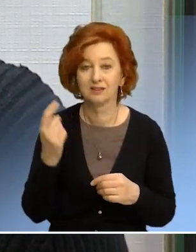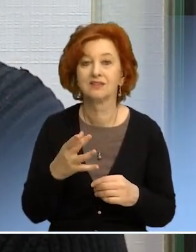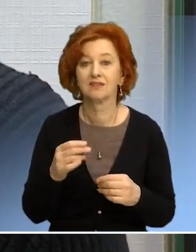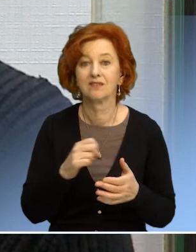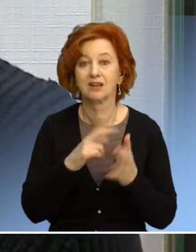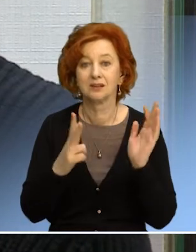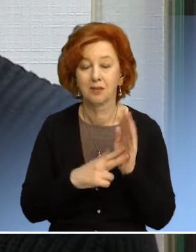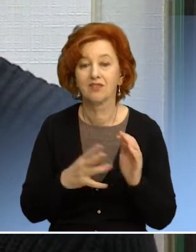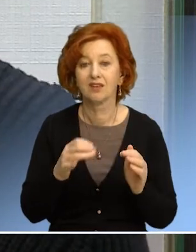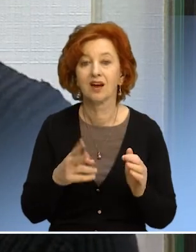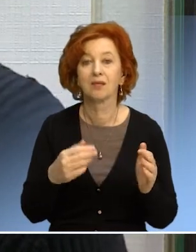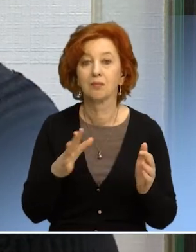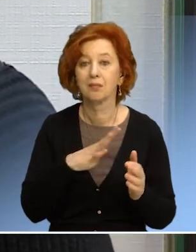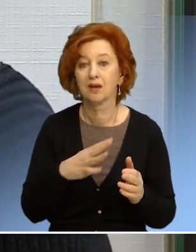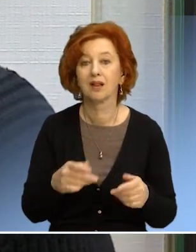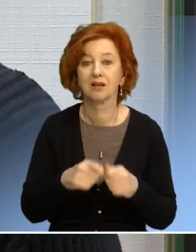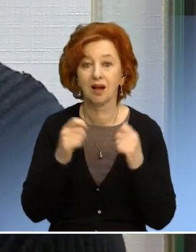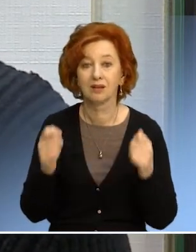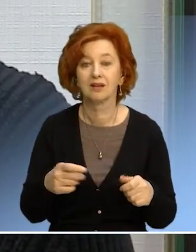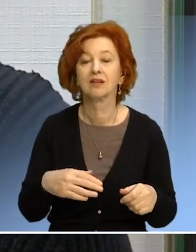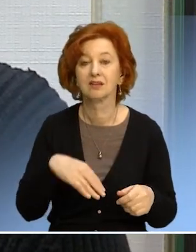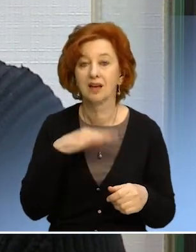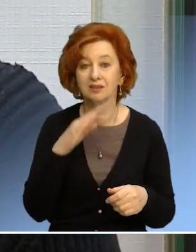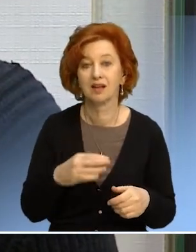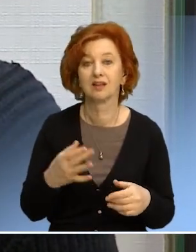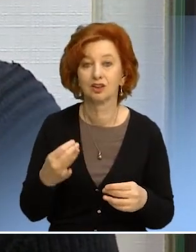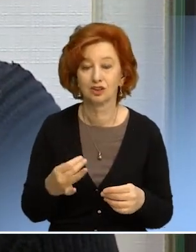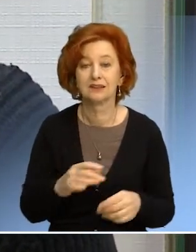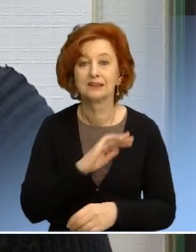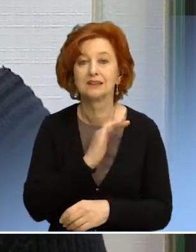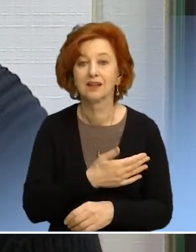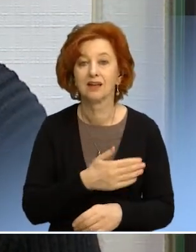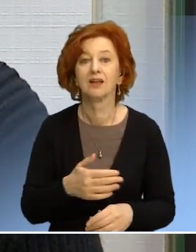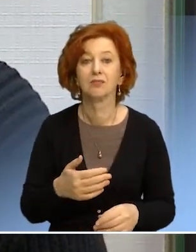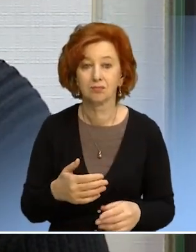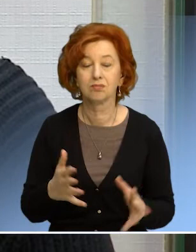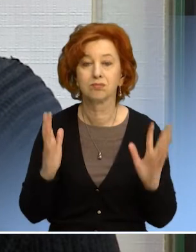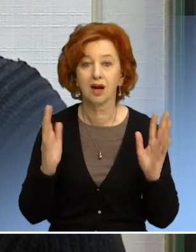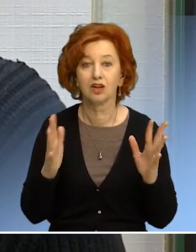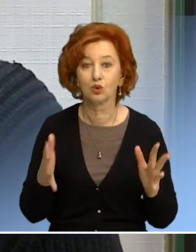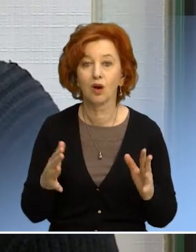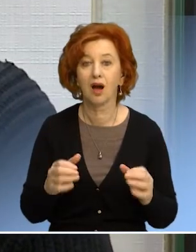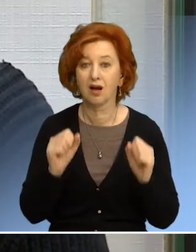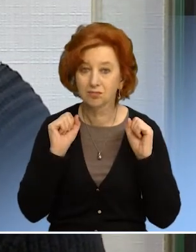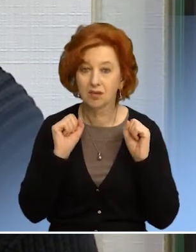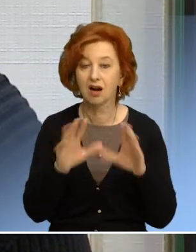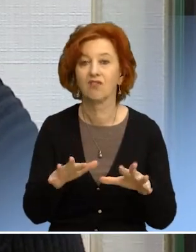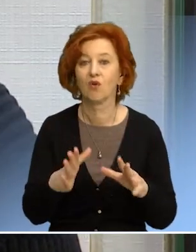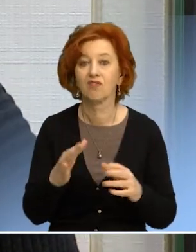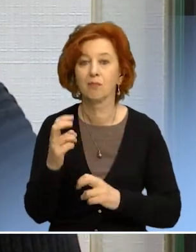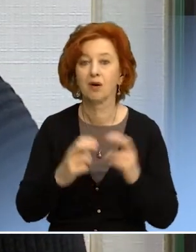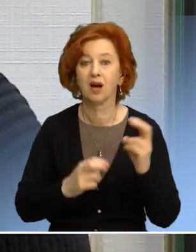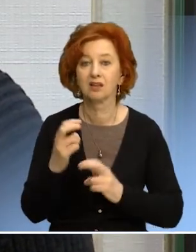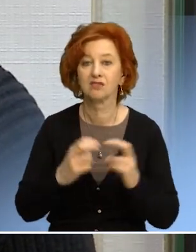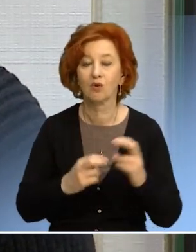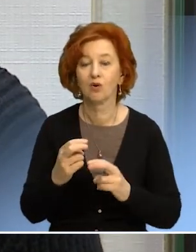империи. С 18 века был сделан такой достаточно сильный, мощный, ощутимый рывок в